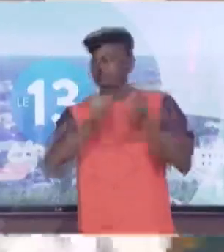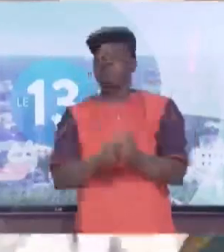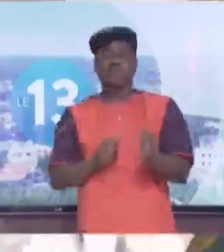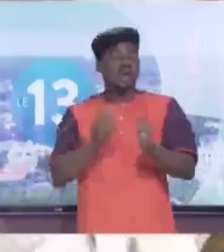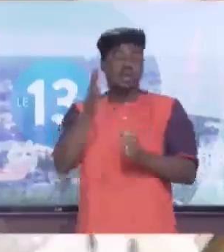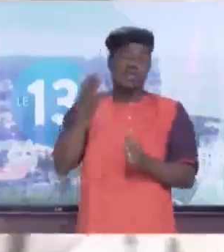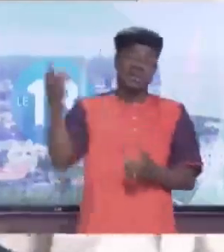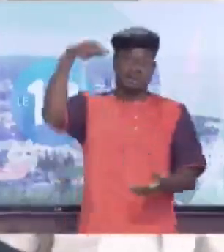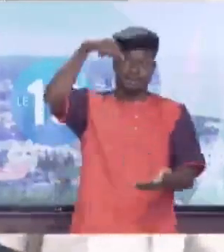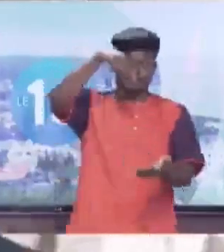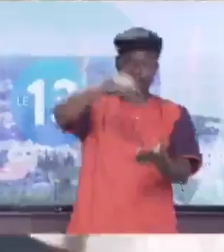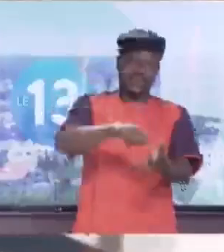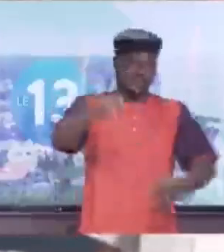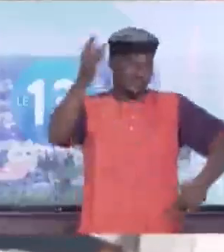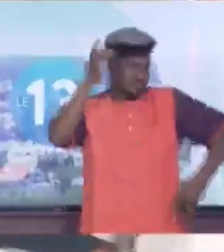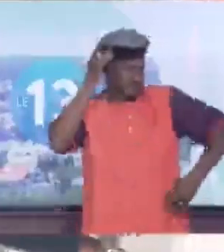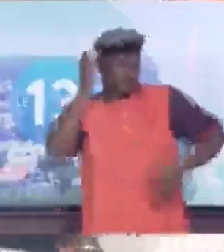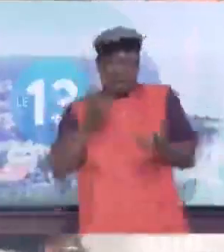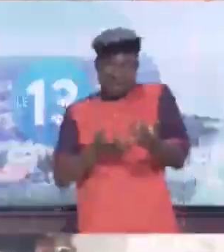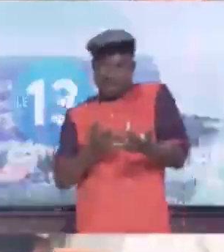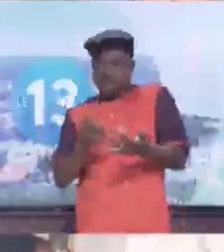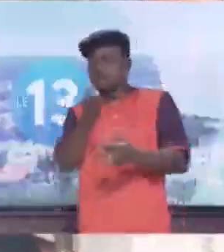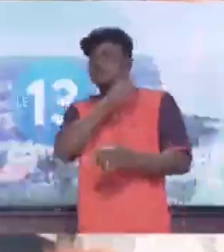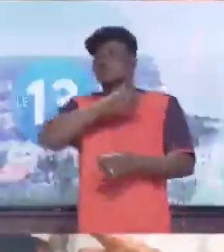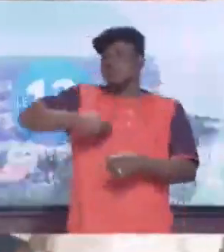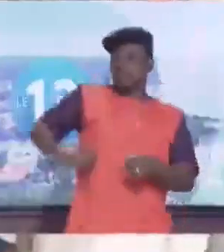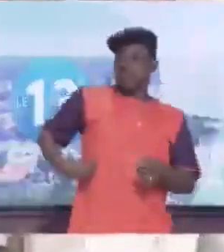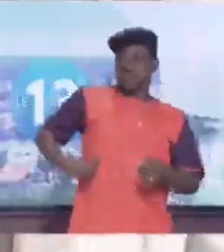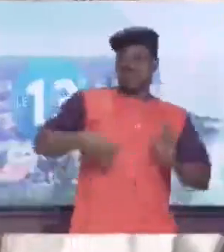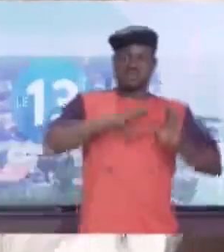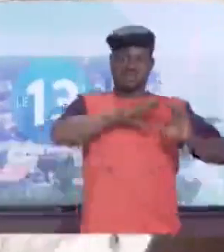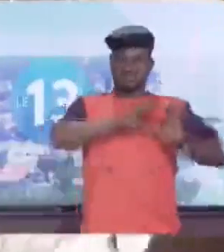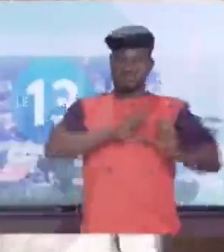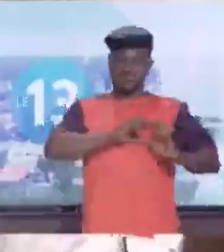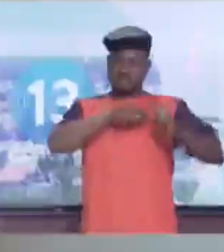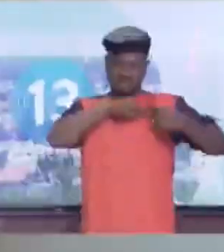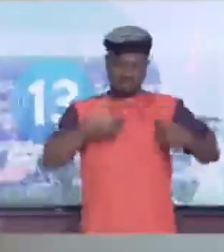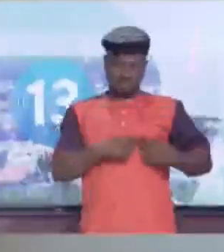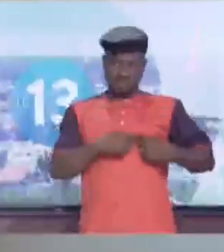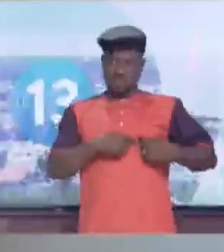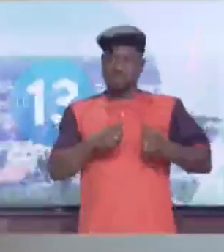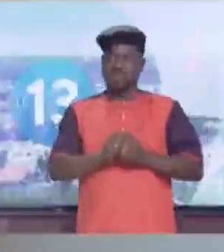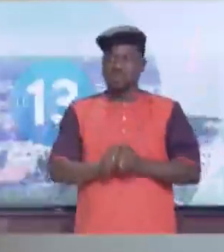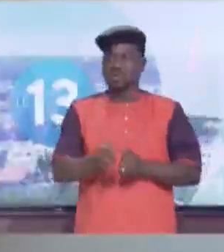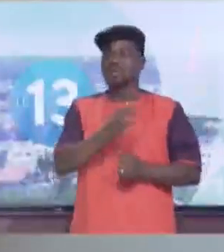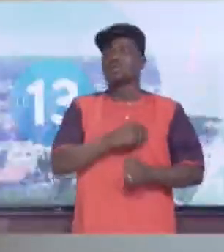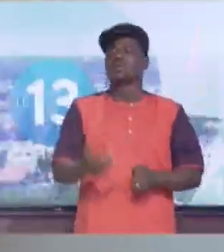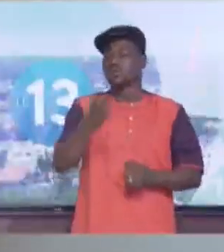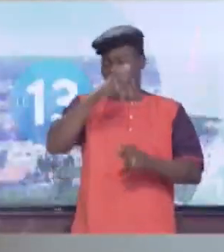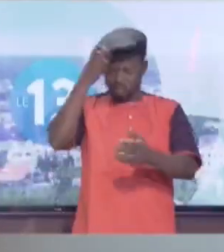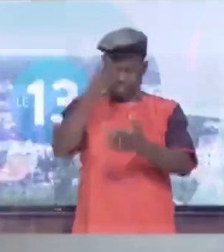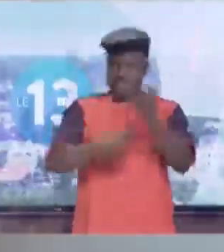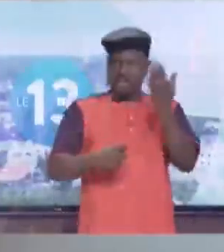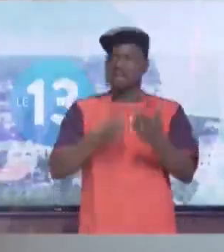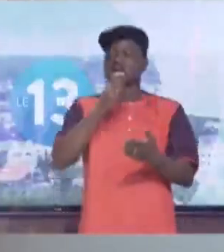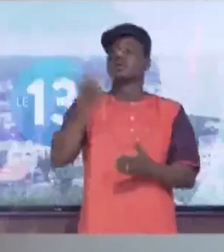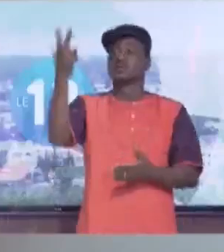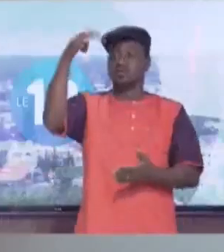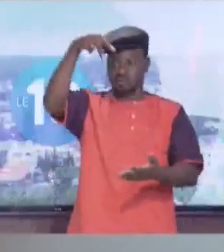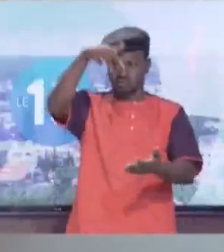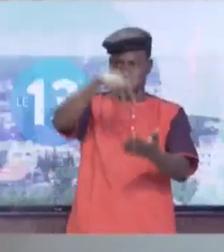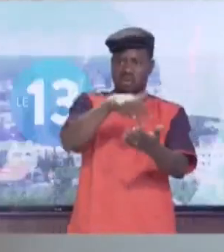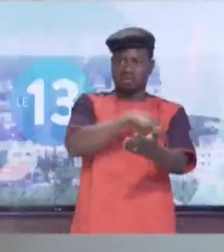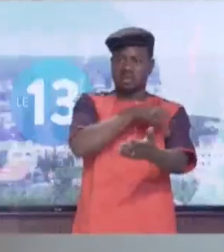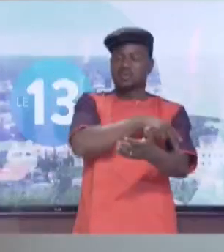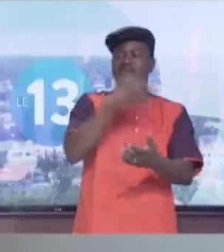de 1000 patients sont en attente d'intervention à cœur ouvert. Le coût minimal est de 3 millions de francs CFA. Un